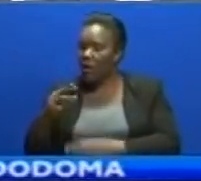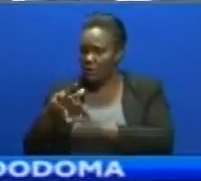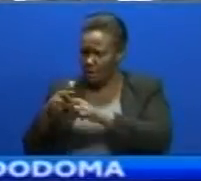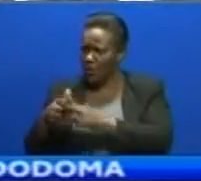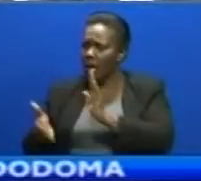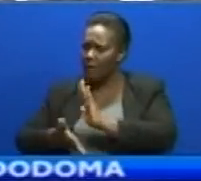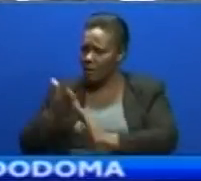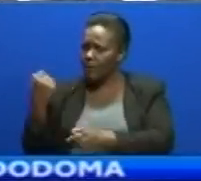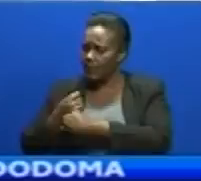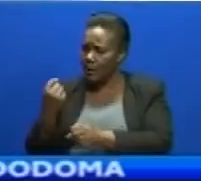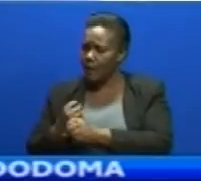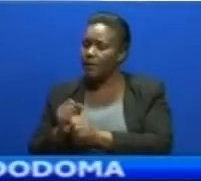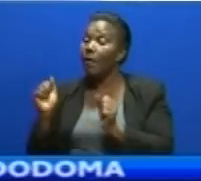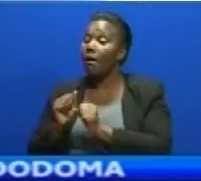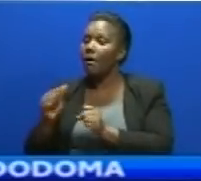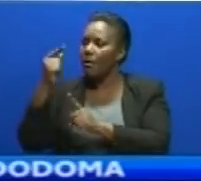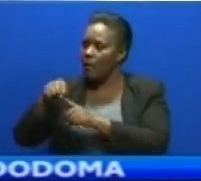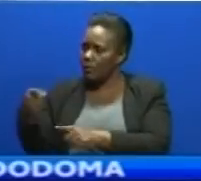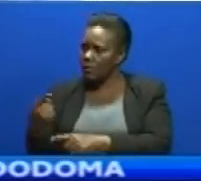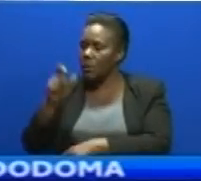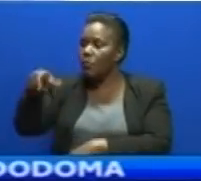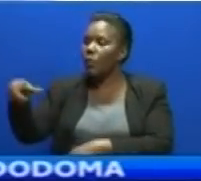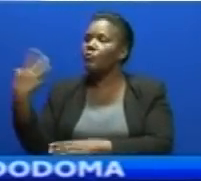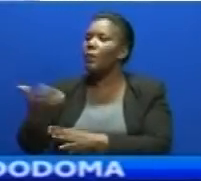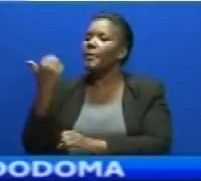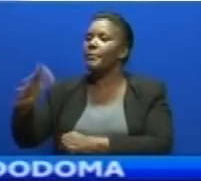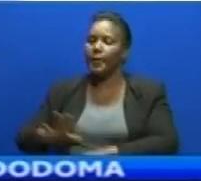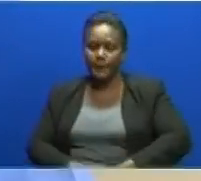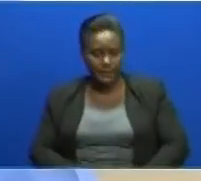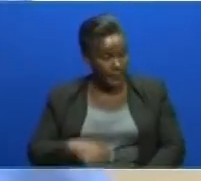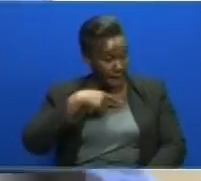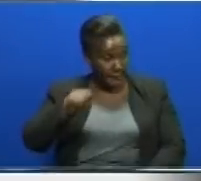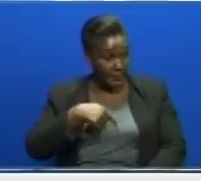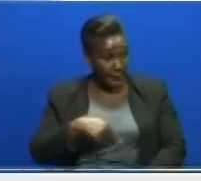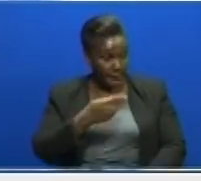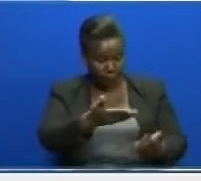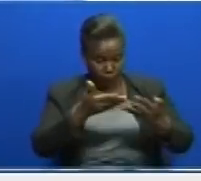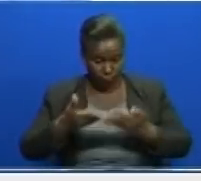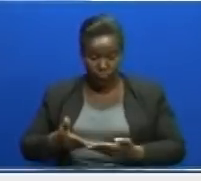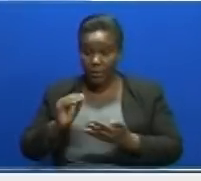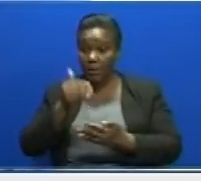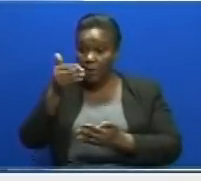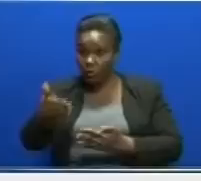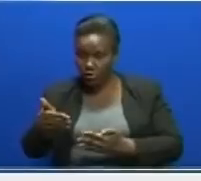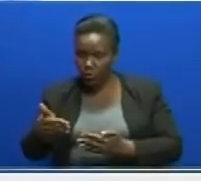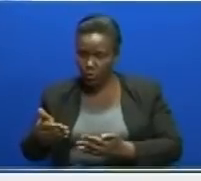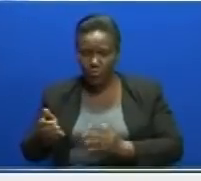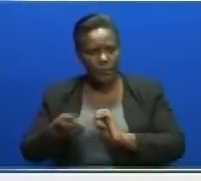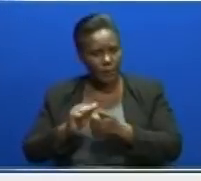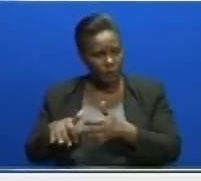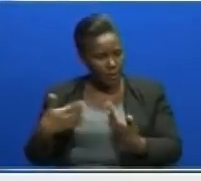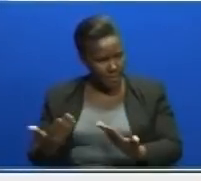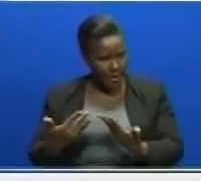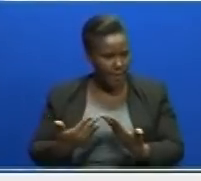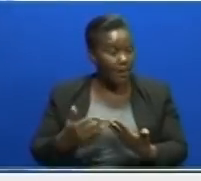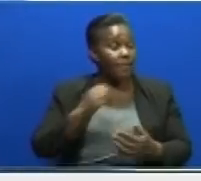ya maji kwa wananchi. Ukileta kesho sisi tutafanya hivyo leo. Ukileta miezi mitatu itakula kwako.